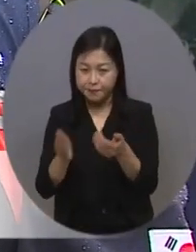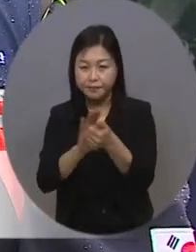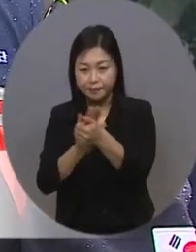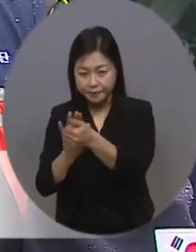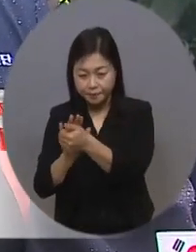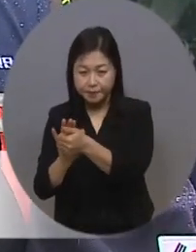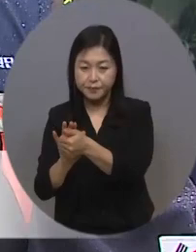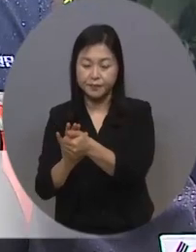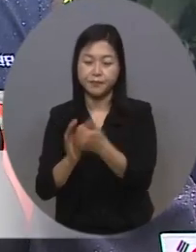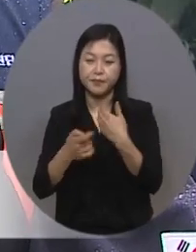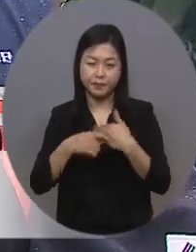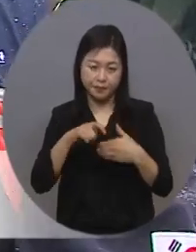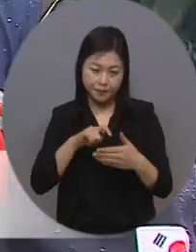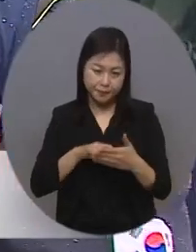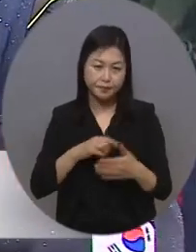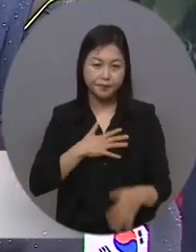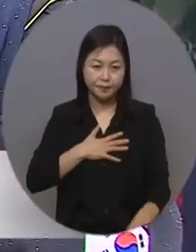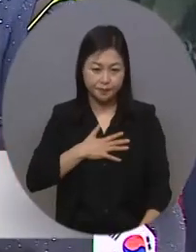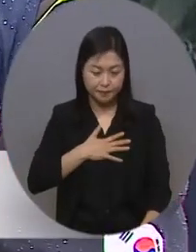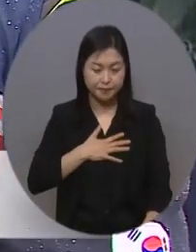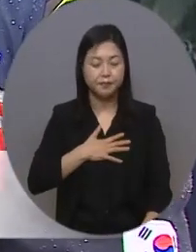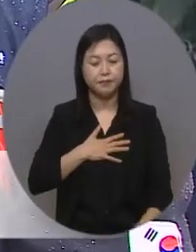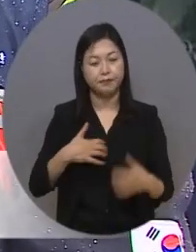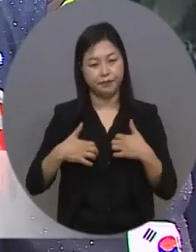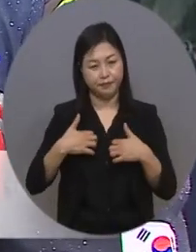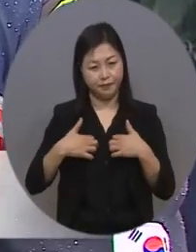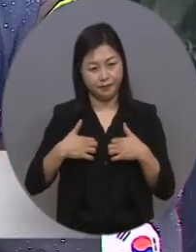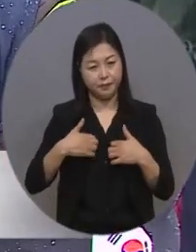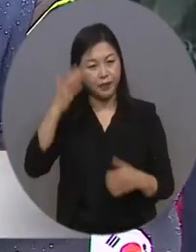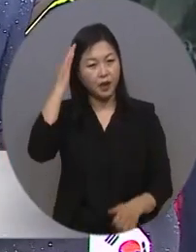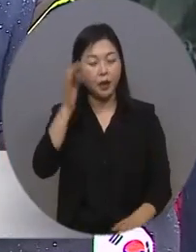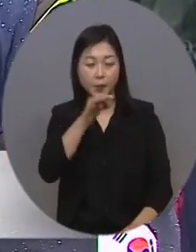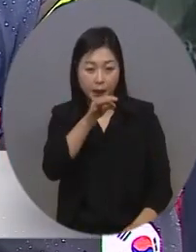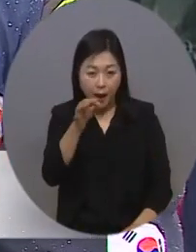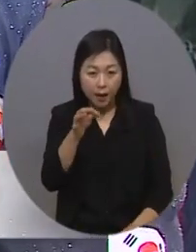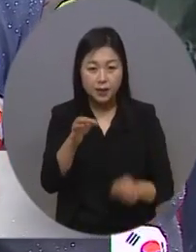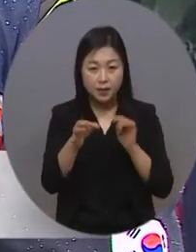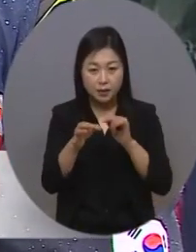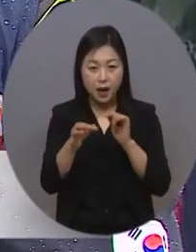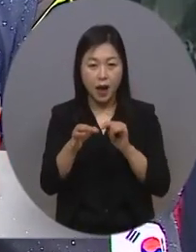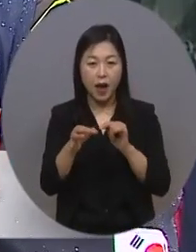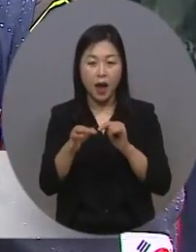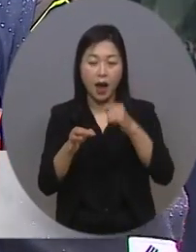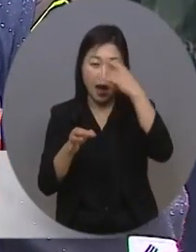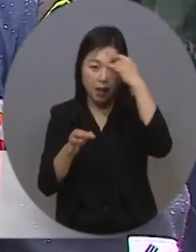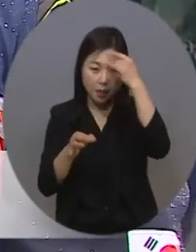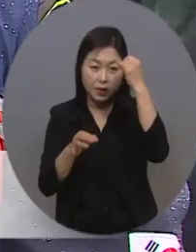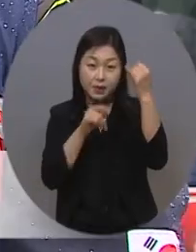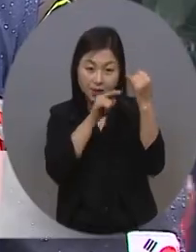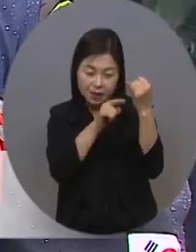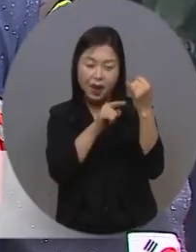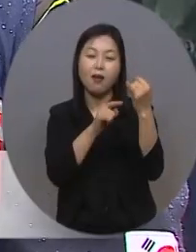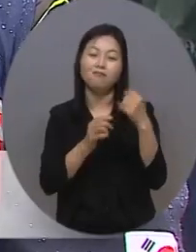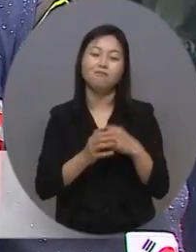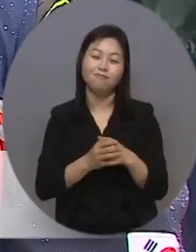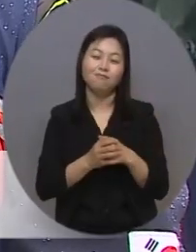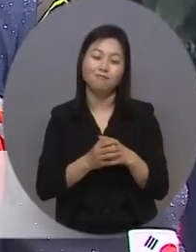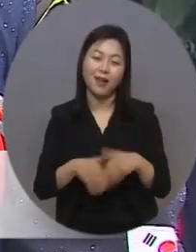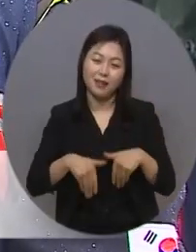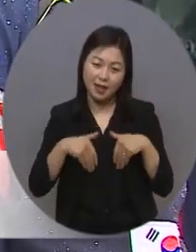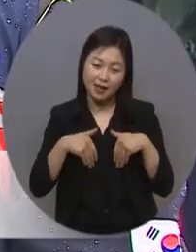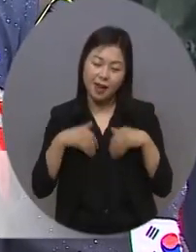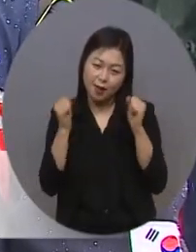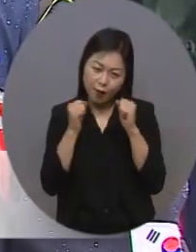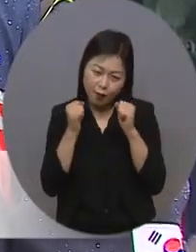너무 뿌듯하고 연탄으로 인해 가지고 또 할머니 또 이렇게 따뜻하게